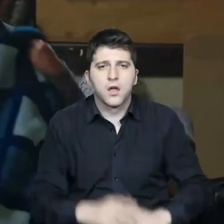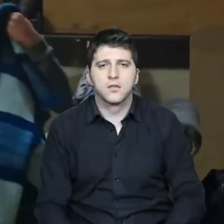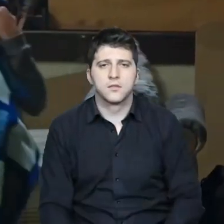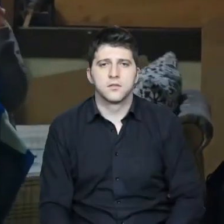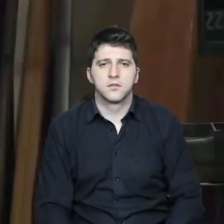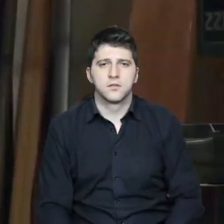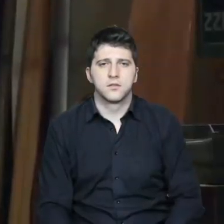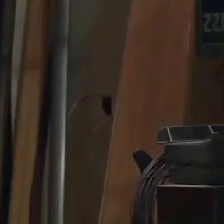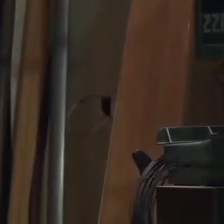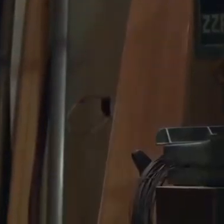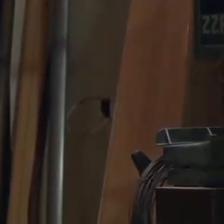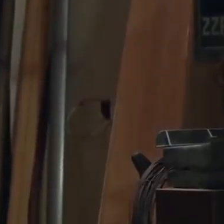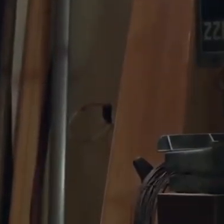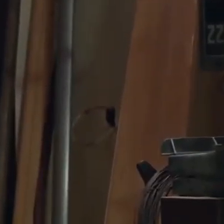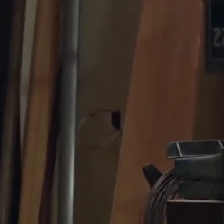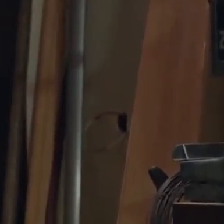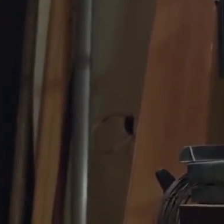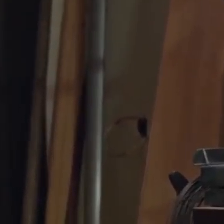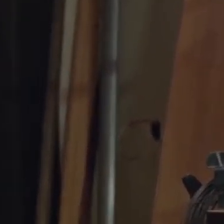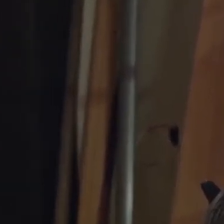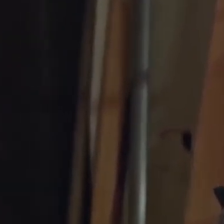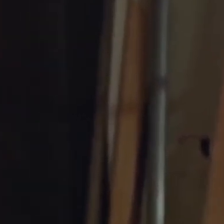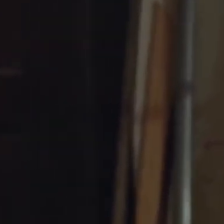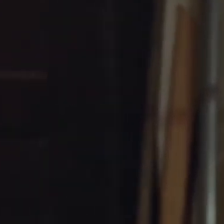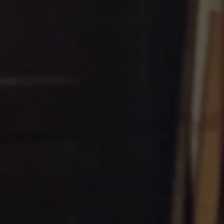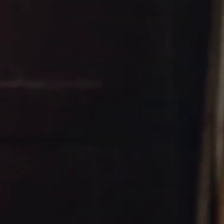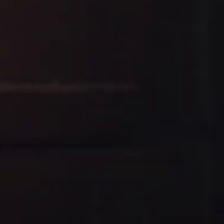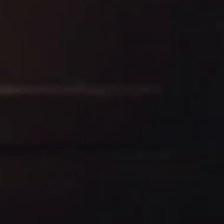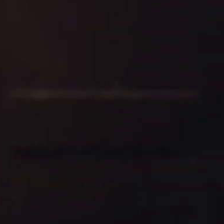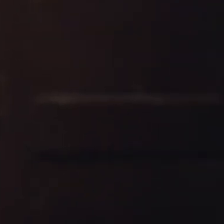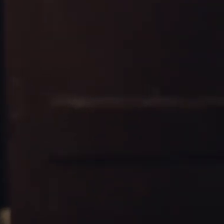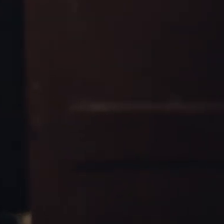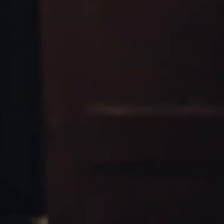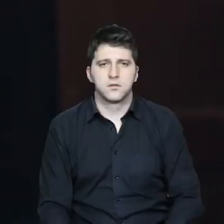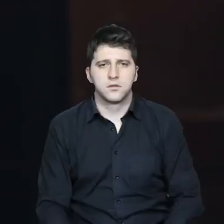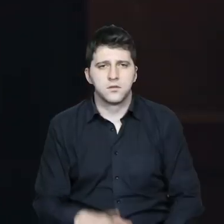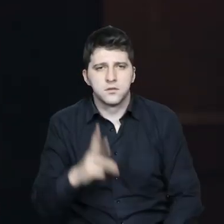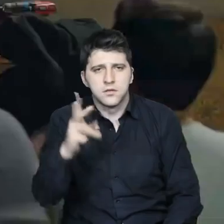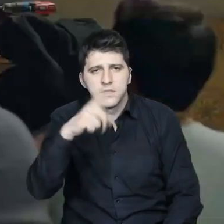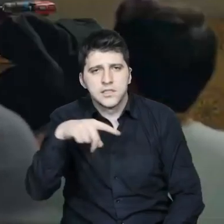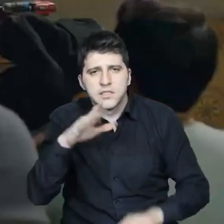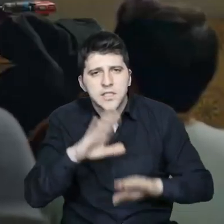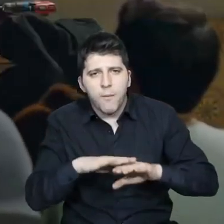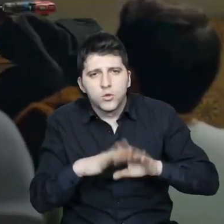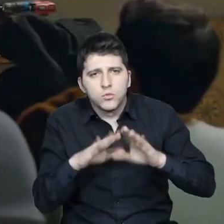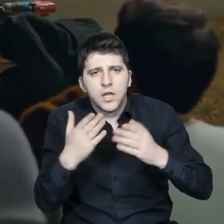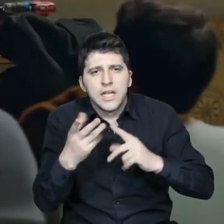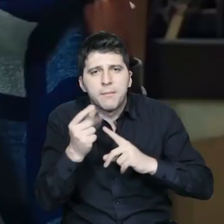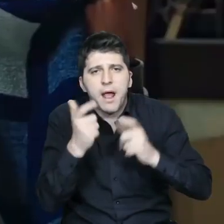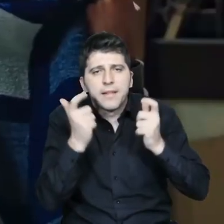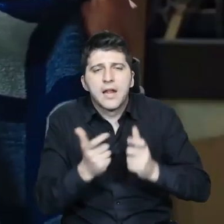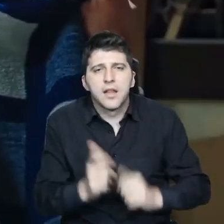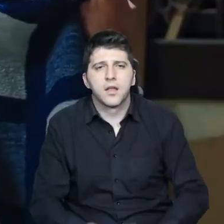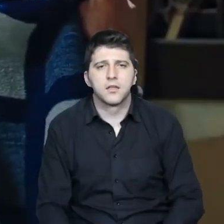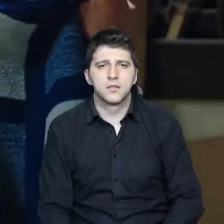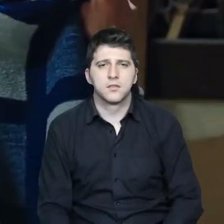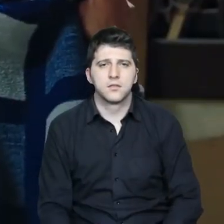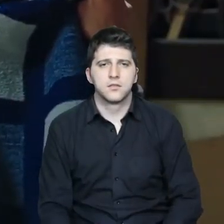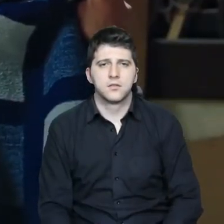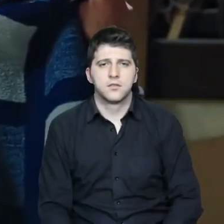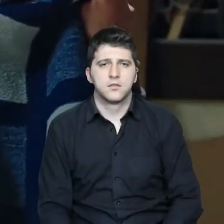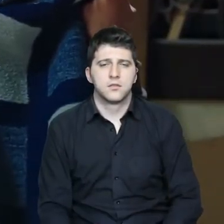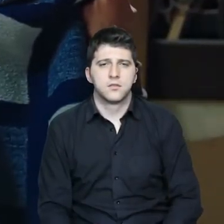İçliğiyle oturan İsmail üzerine battaniye atıp çekyata oturdu. Siz ne yapıyorsunuz burada? İbrahim nerede? Oral